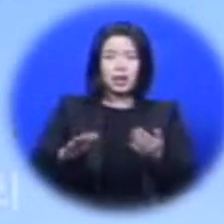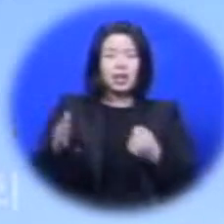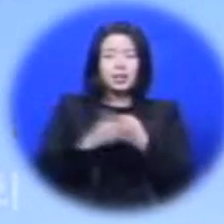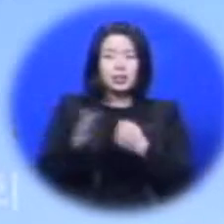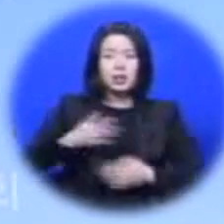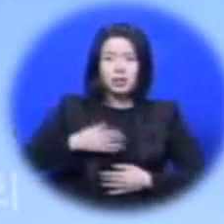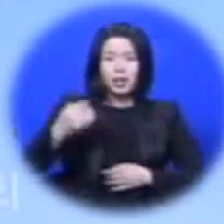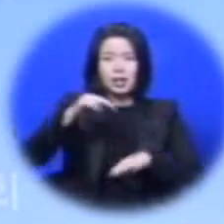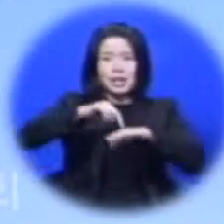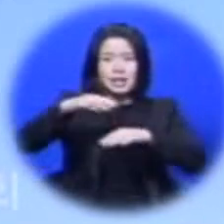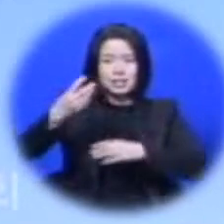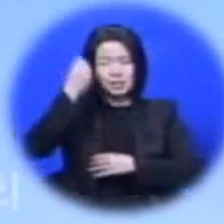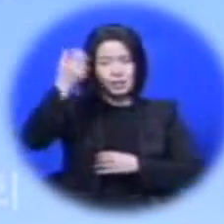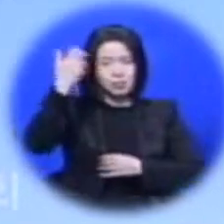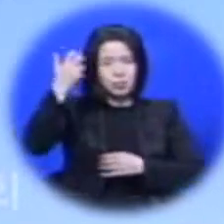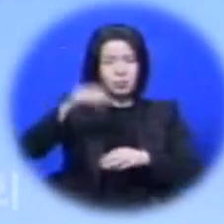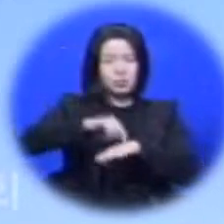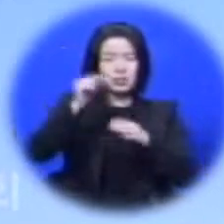심령에 기쁨이 없는 거예요.